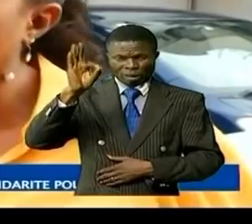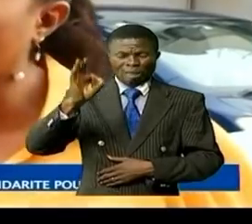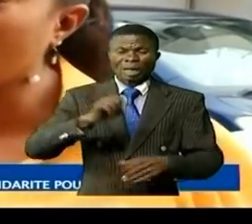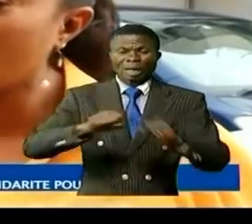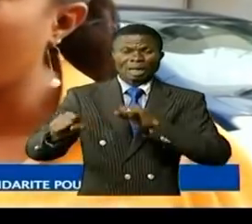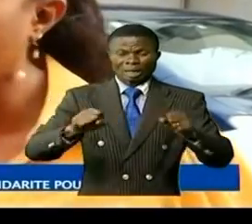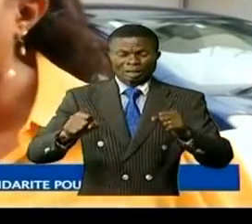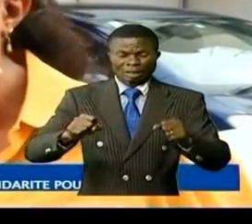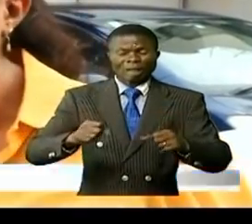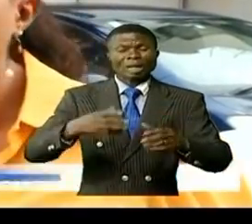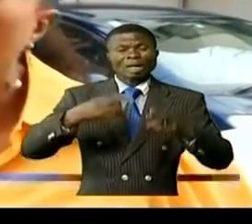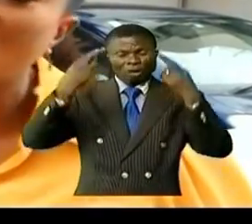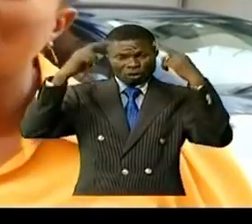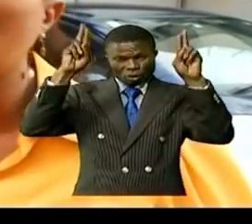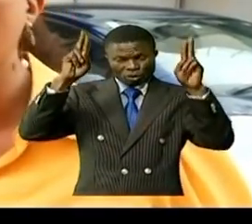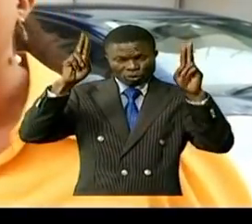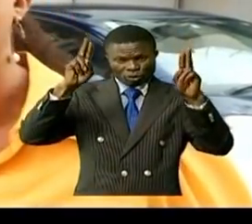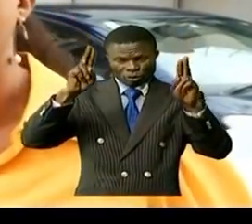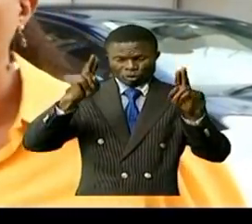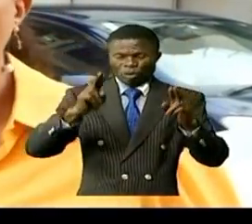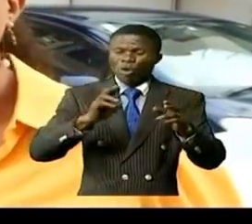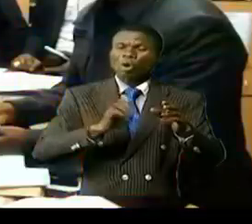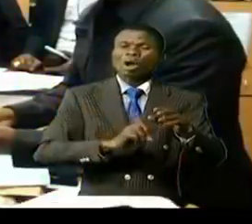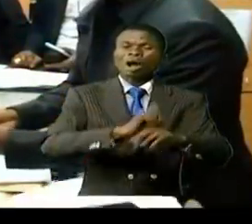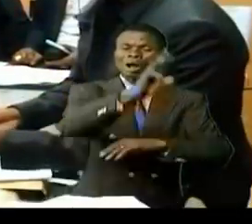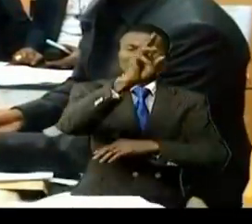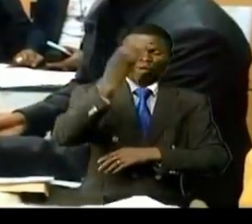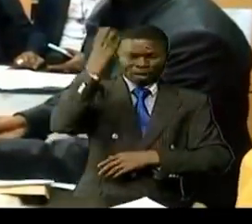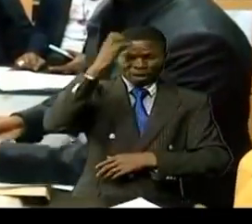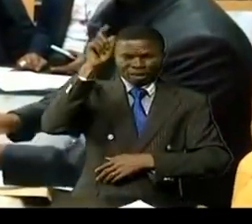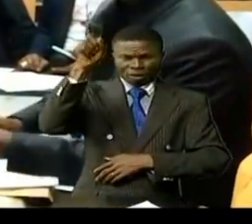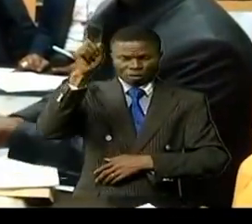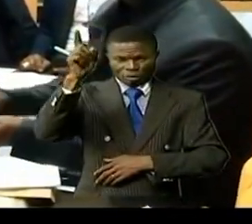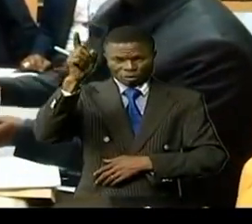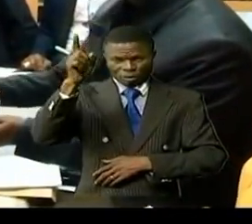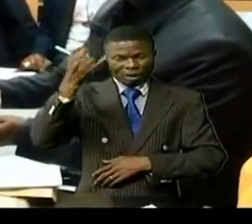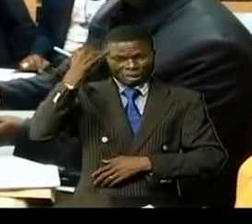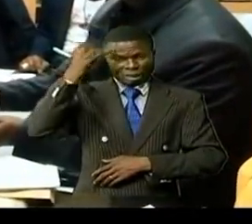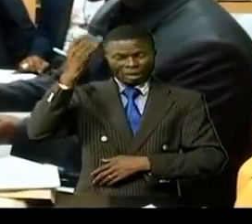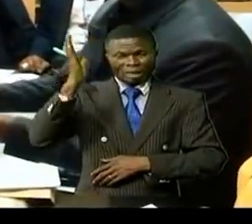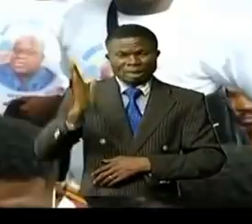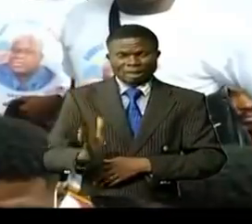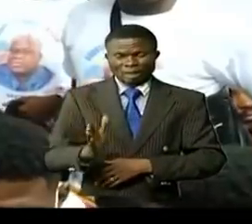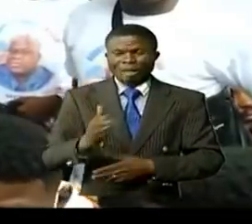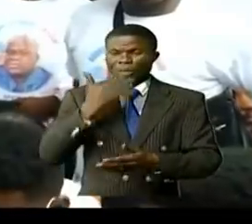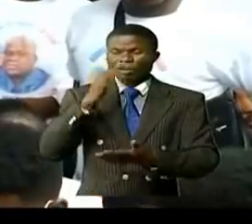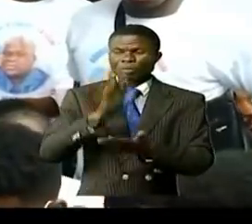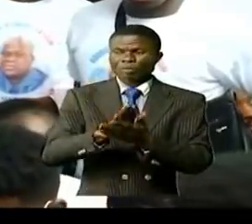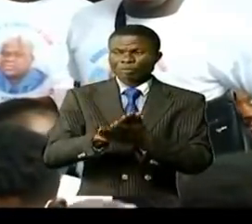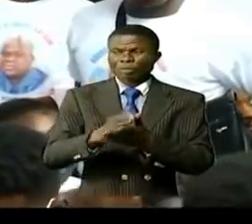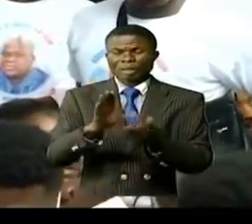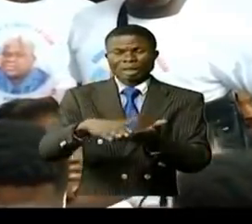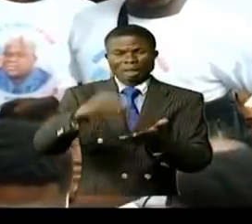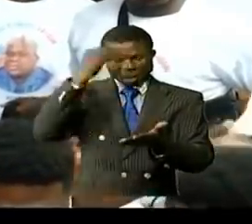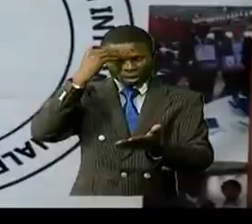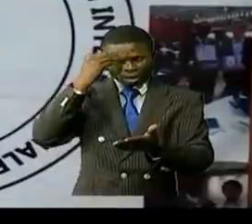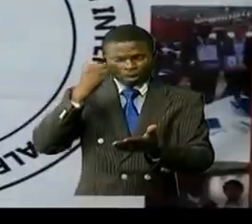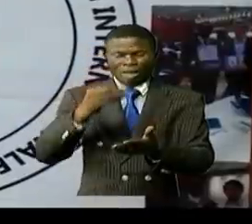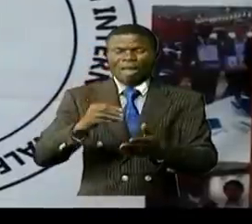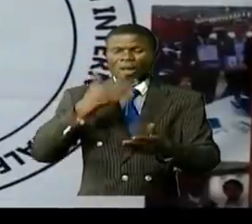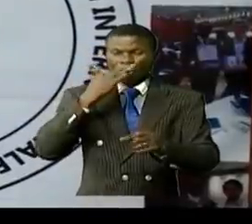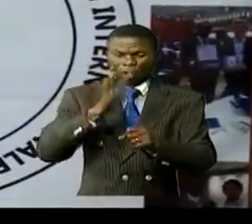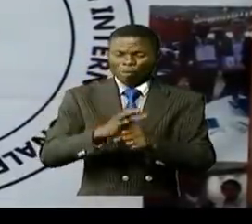et ceux qui ont un niveau, on les a embarqués pour partir. Tout en remerciant les initiateurs de cette bourse, les bénéficiaires promettent d'être au service de leur